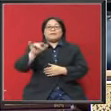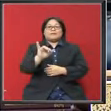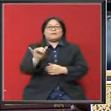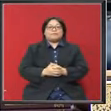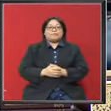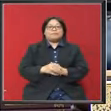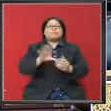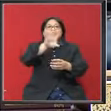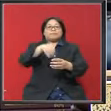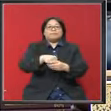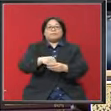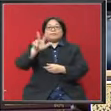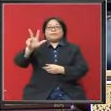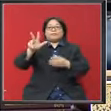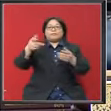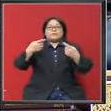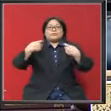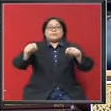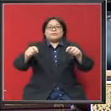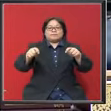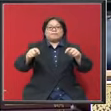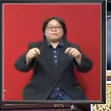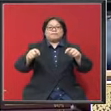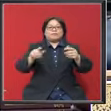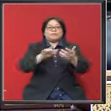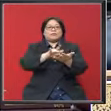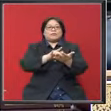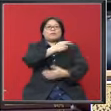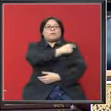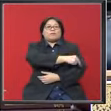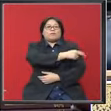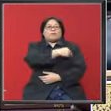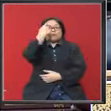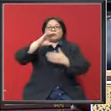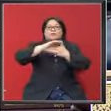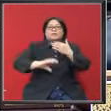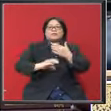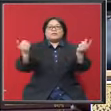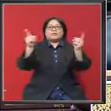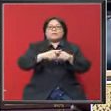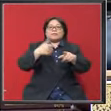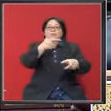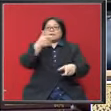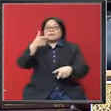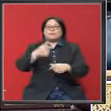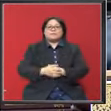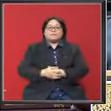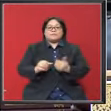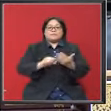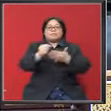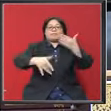Eh ini termasuk tiga yang coba mendapatkan perawatan di auschwitz Al bagi kendaraan akibat tembakan